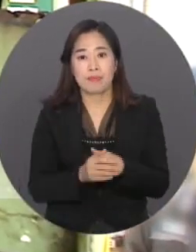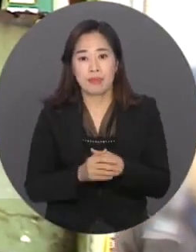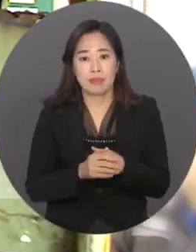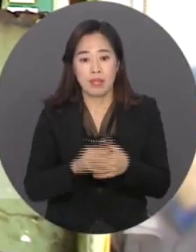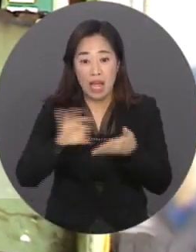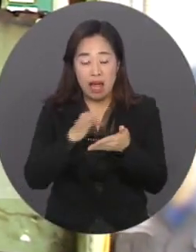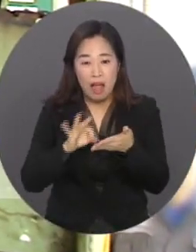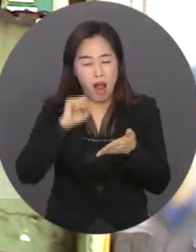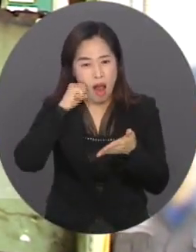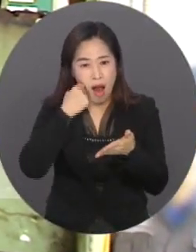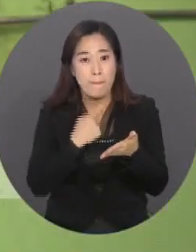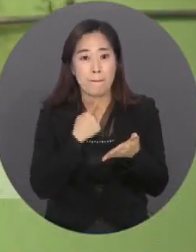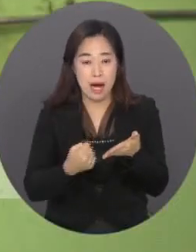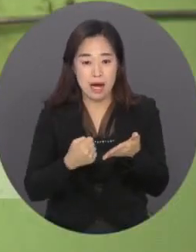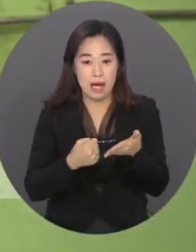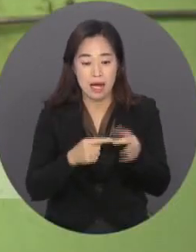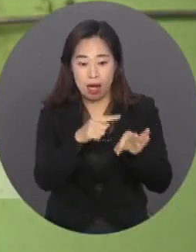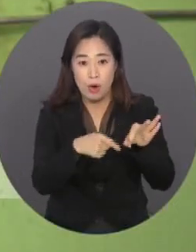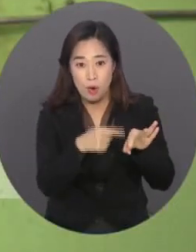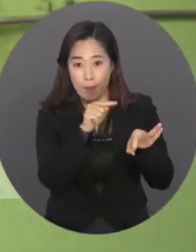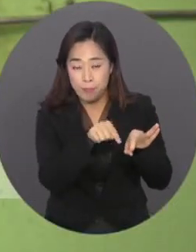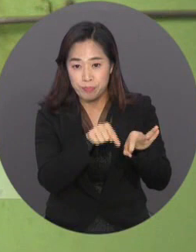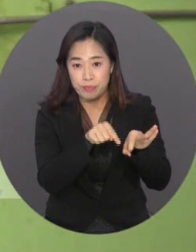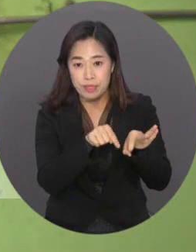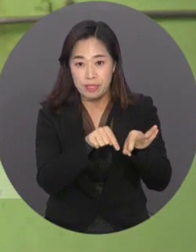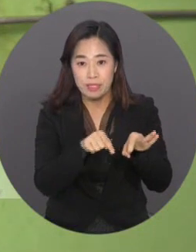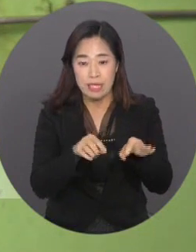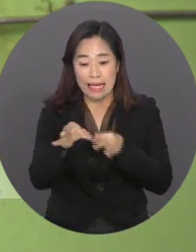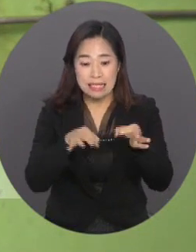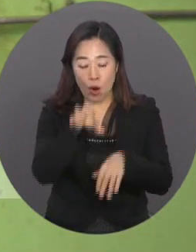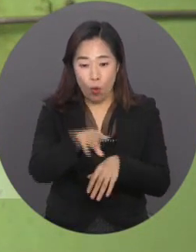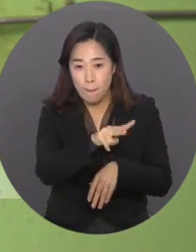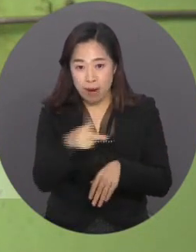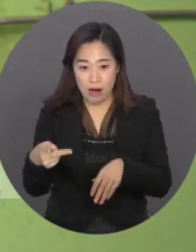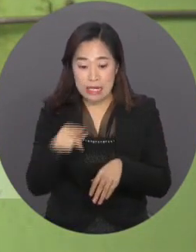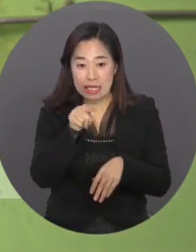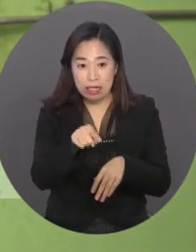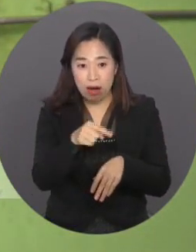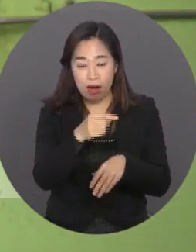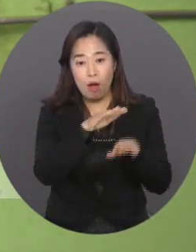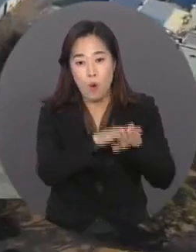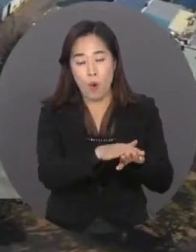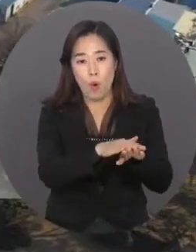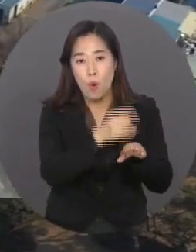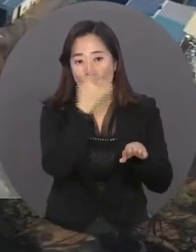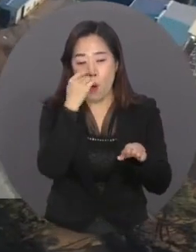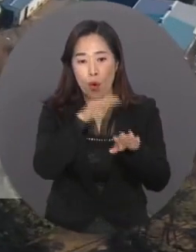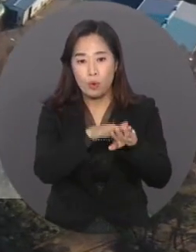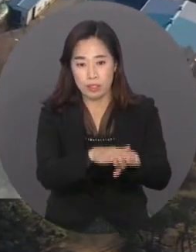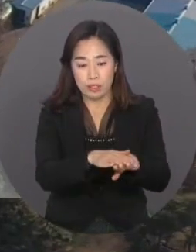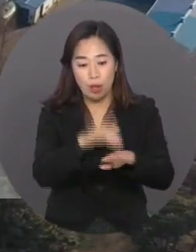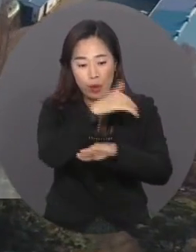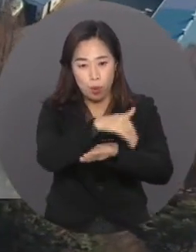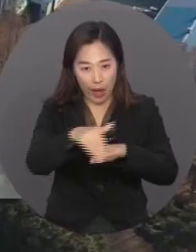재정난에 시달리고 있는 금호타이어는 공장 부지 용도를 상업지역 등으로 바꿔 이를 담보로 비용을 마련하겠다는 계획을